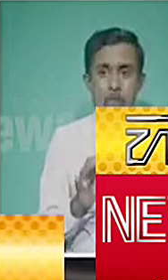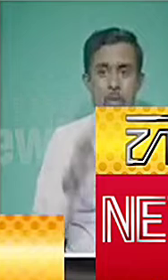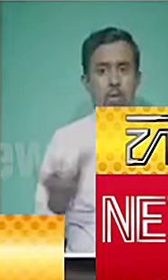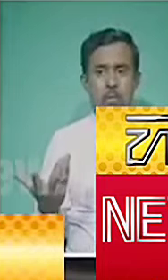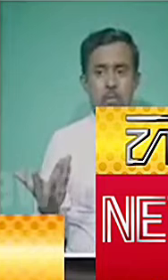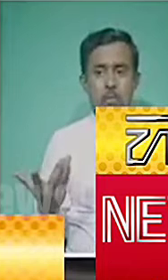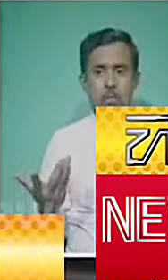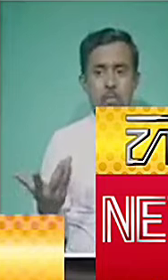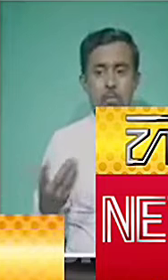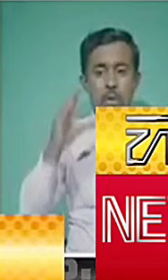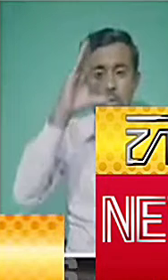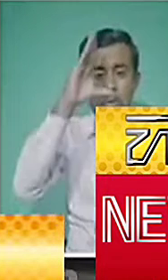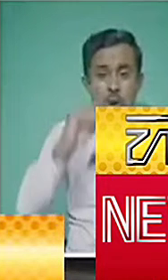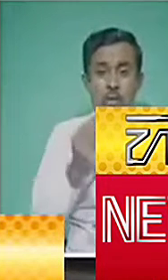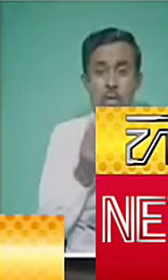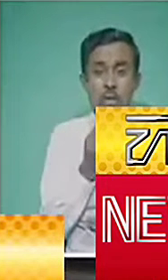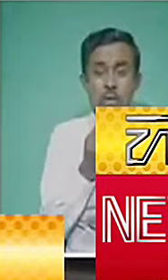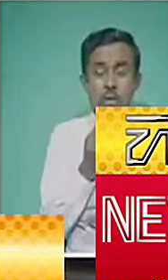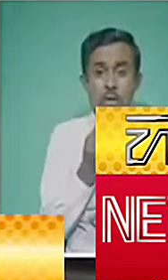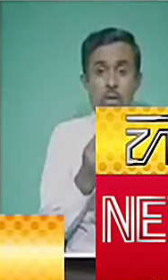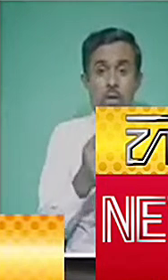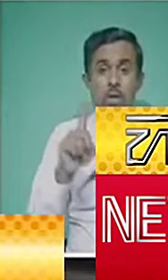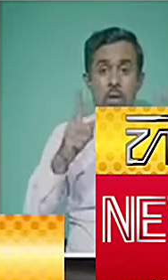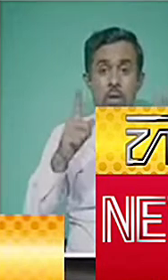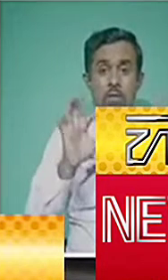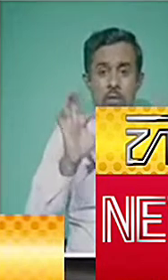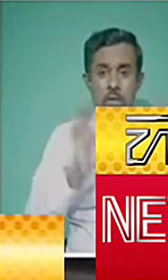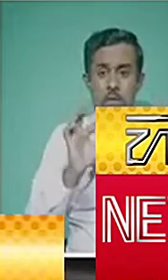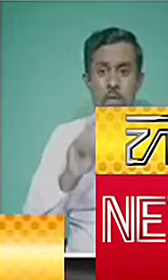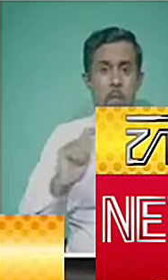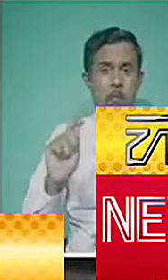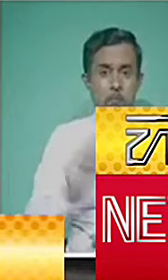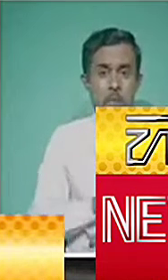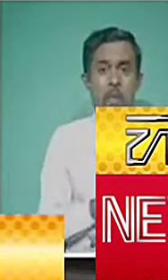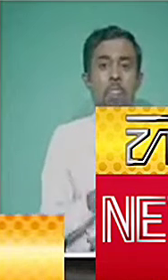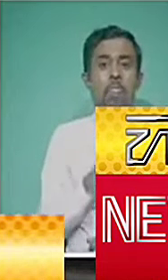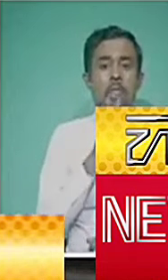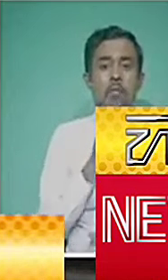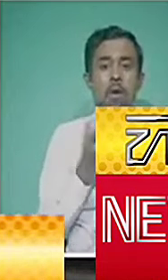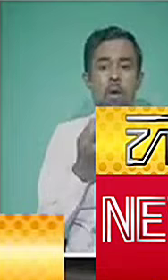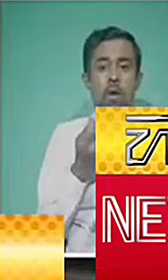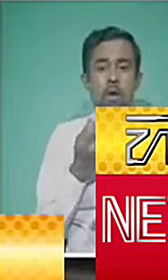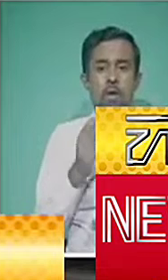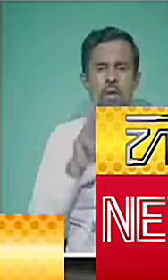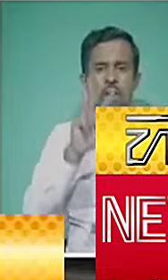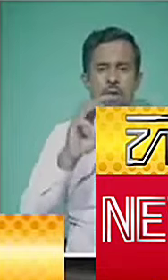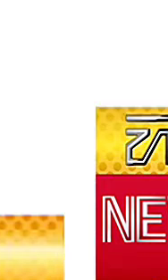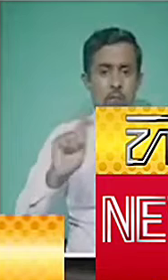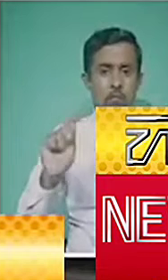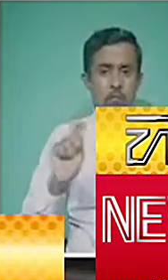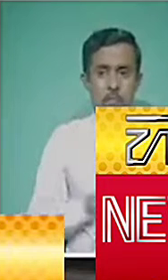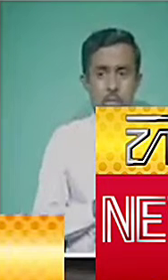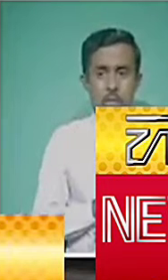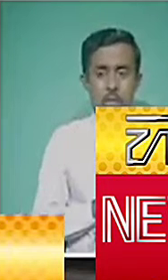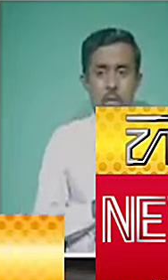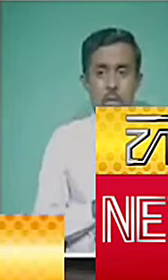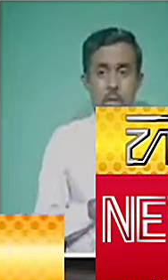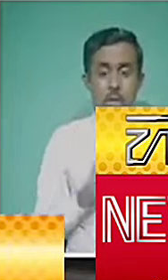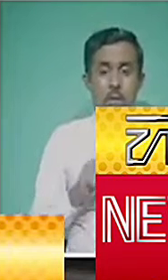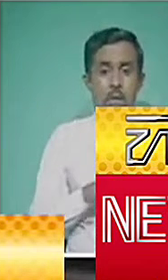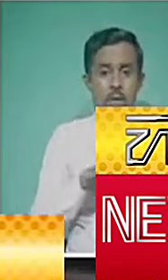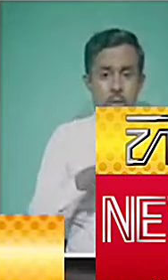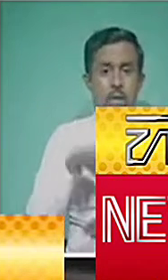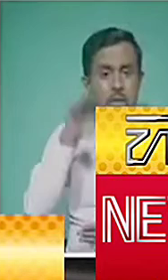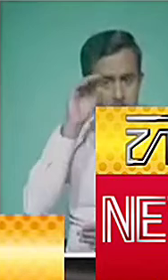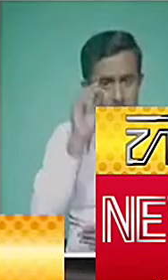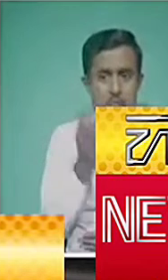රාත්‍රී ආර්ථිකෙන්. රාත්‍රී ආර්ථිකෙන් 70% රෙවනිව් එකක් එනවා. දවල් ආර්ථිකෙන් එන්නේ 30% රෙවනිව් එකක්. ඒ හින්දා මේක තේරුම්